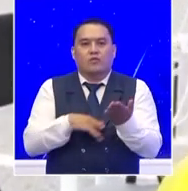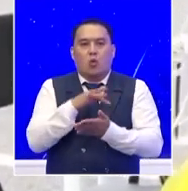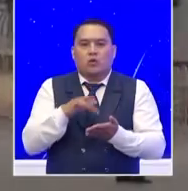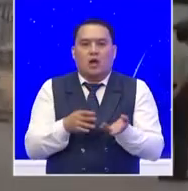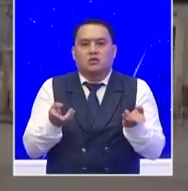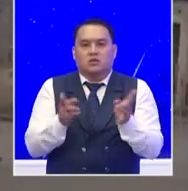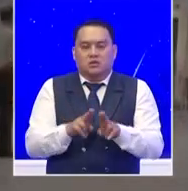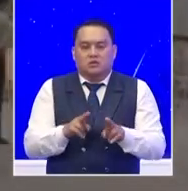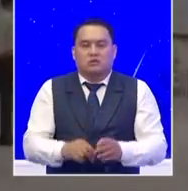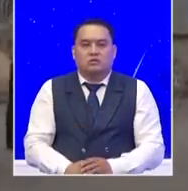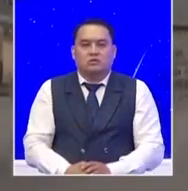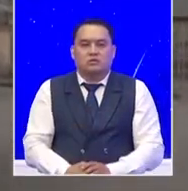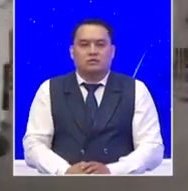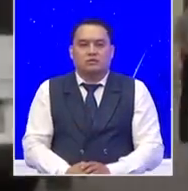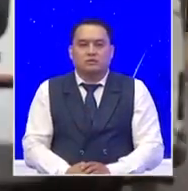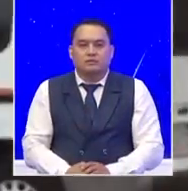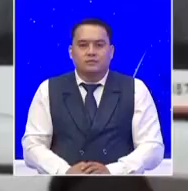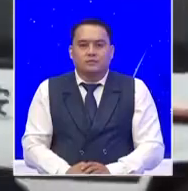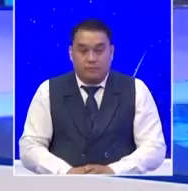города без острой необходимости.